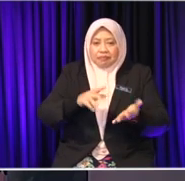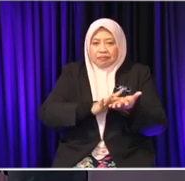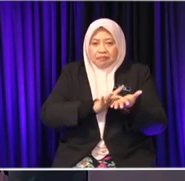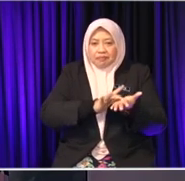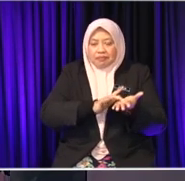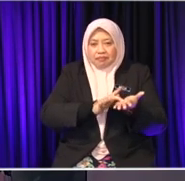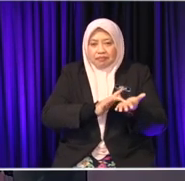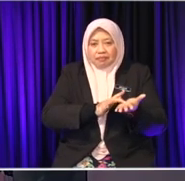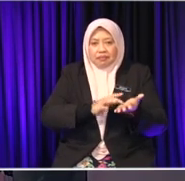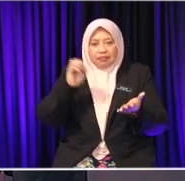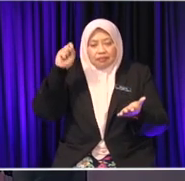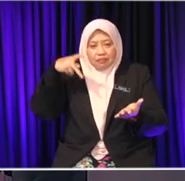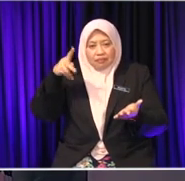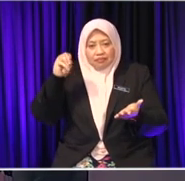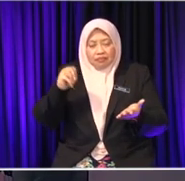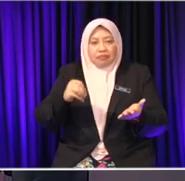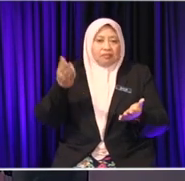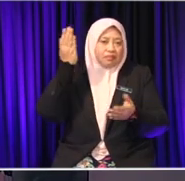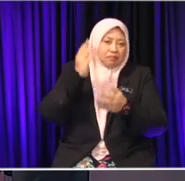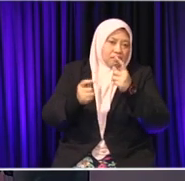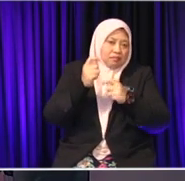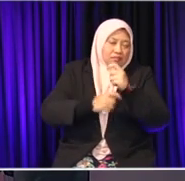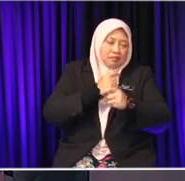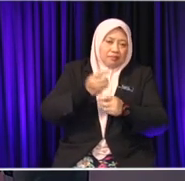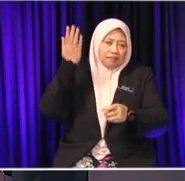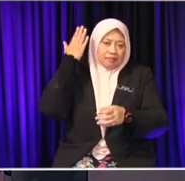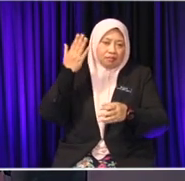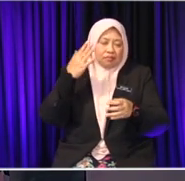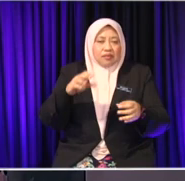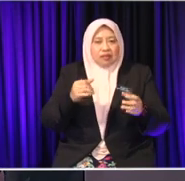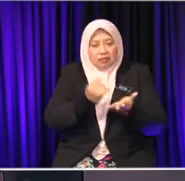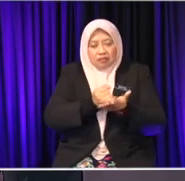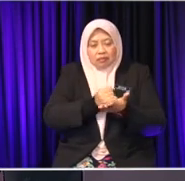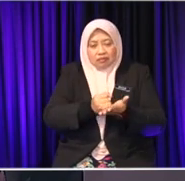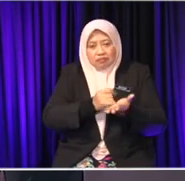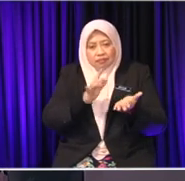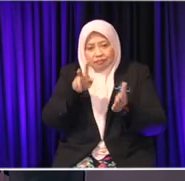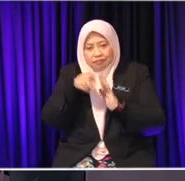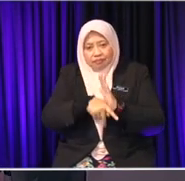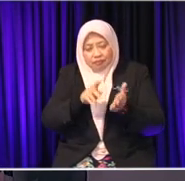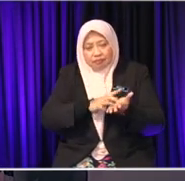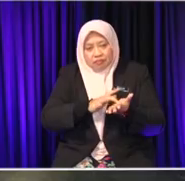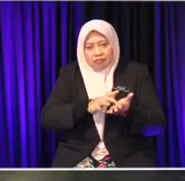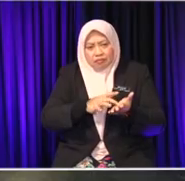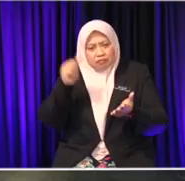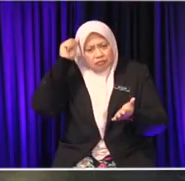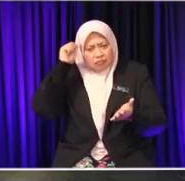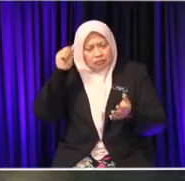telah diuji tentang ko insuran perbuatan jadi tahun ini